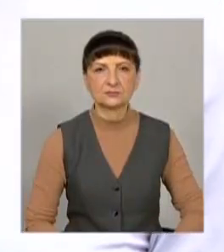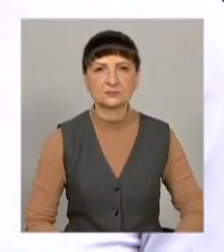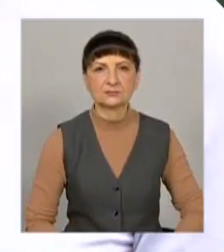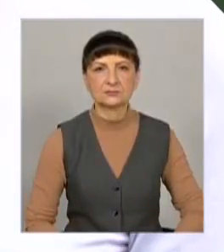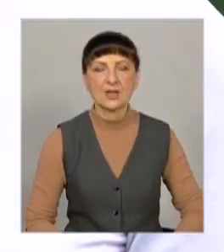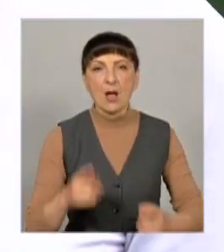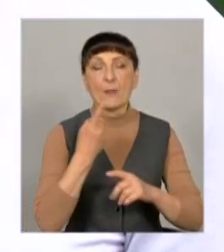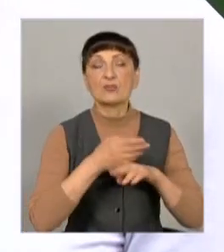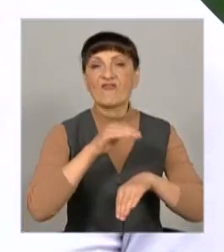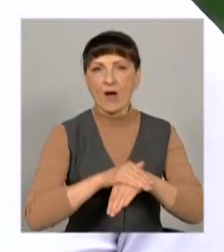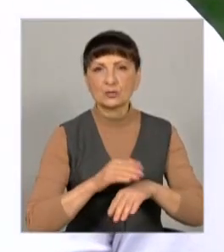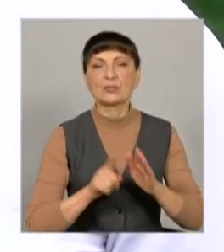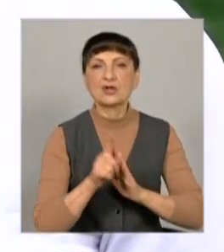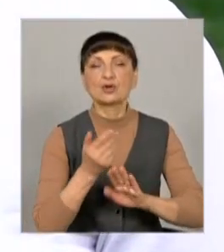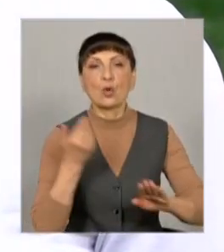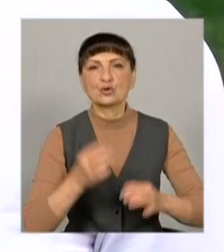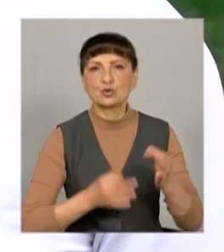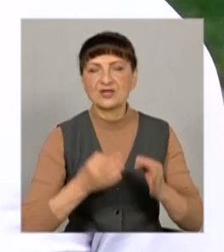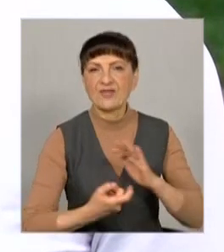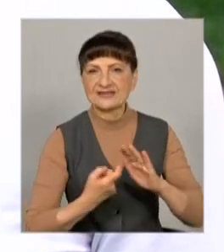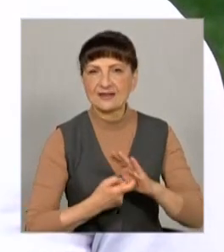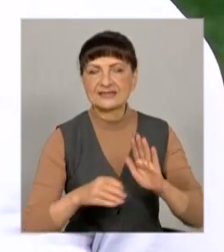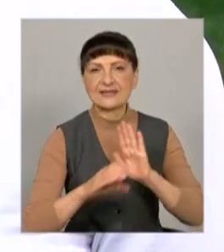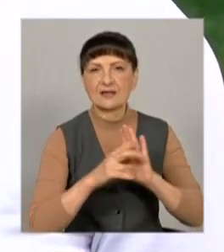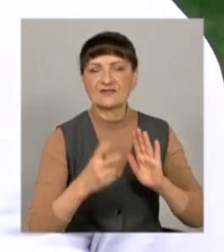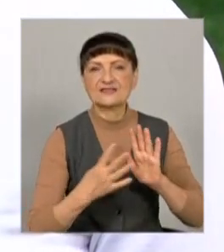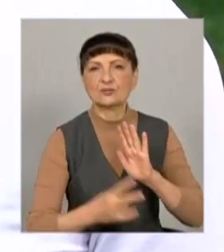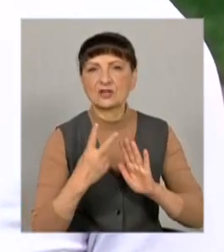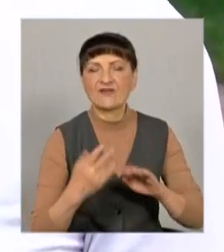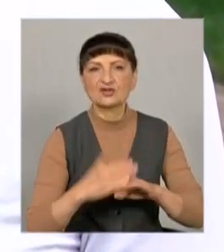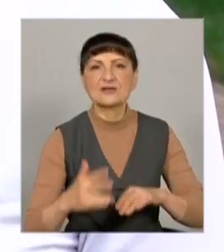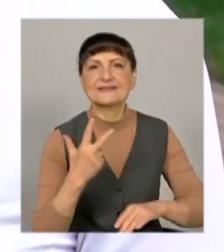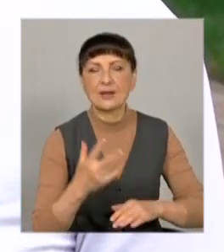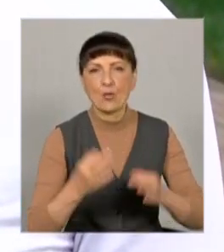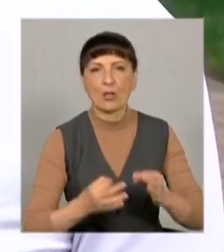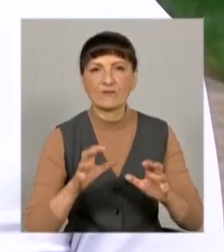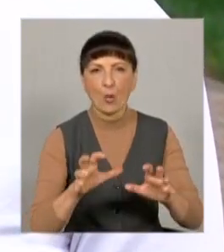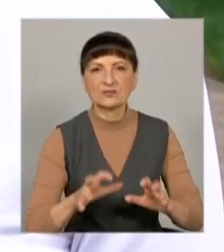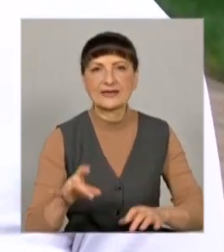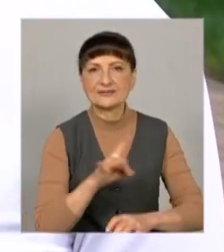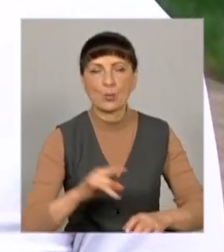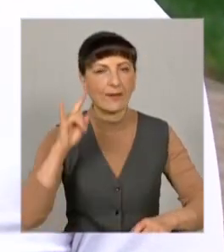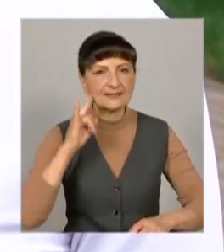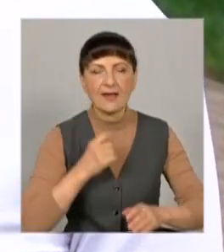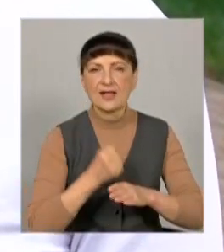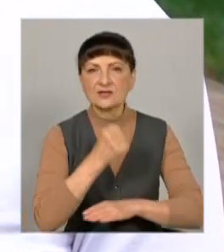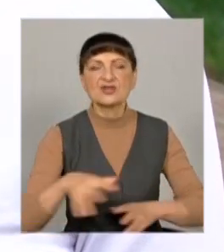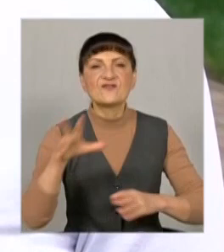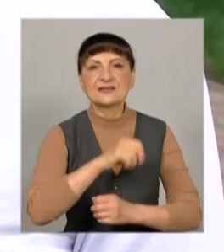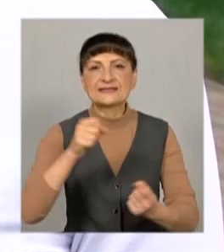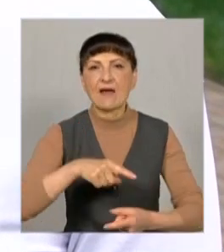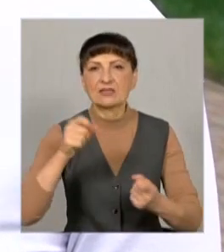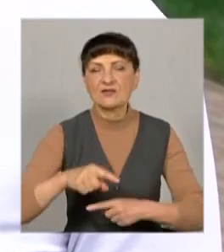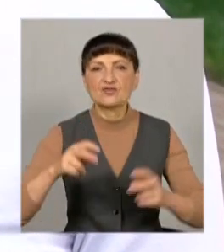По данному факту начато досудебное расследование по статье 292 части 3 Уголовного кодекса Республики Казахстан. Назначены все